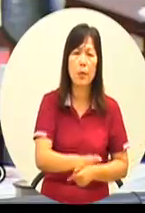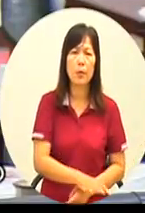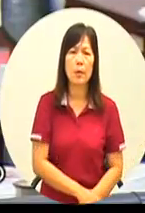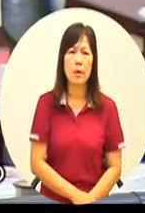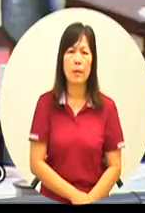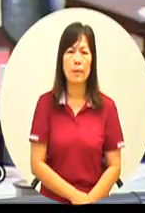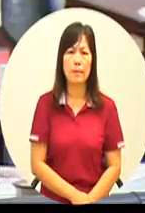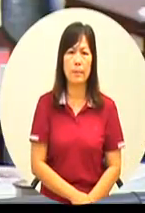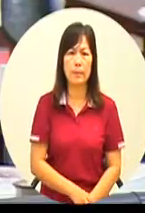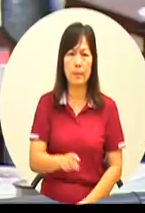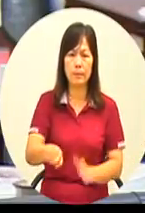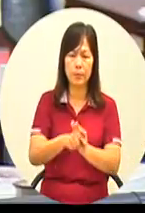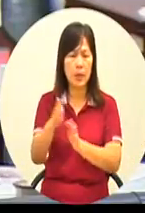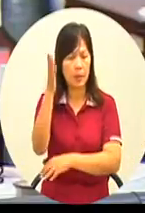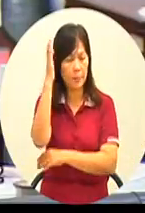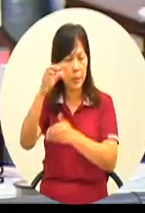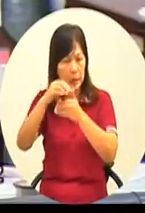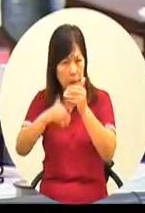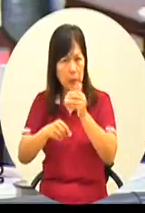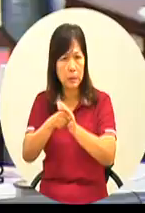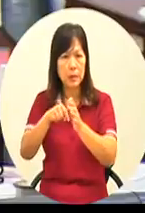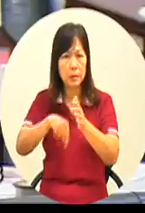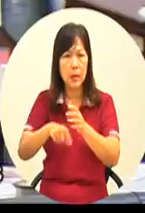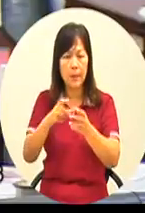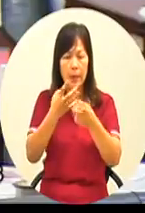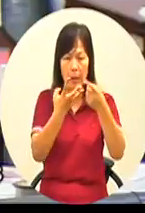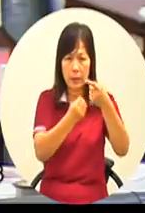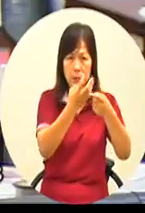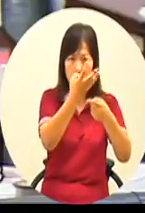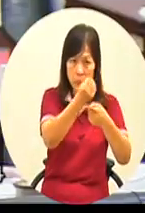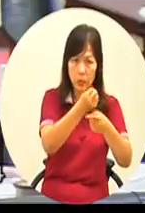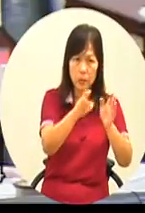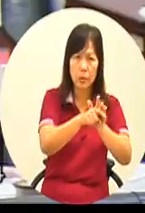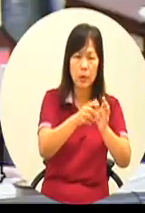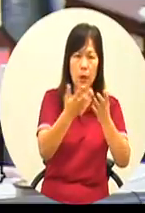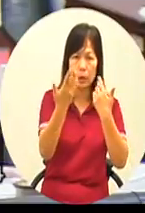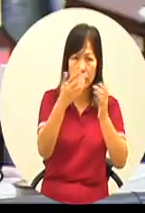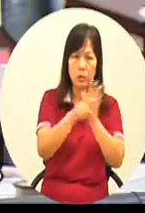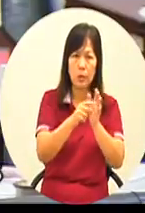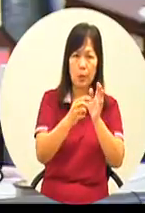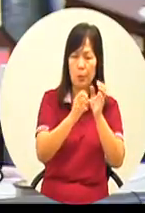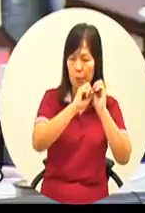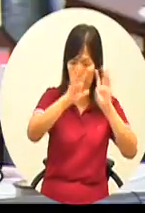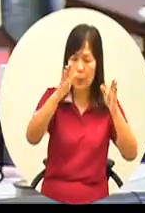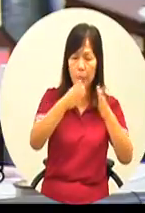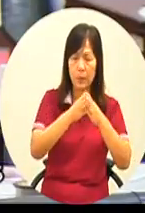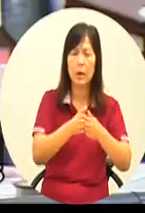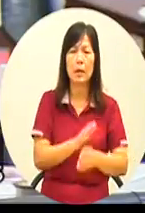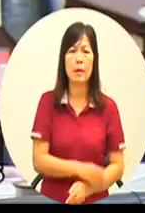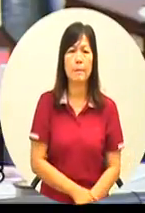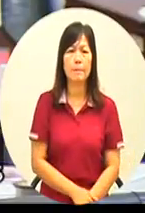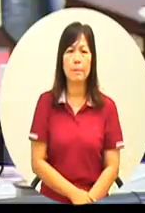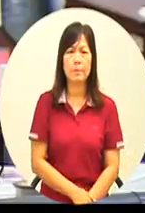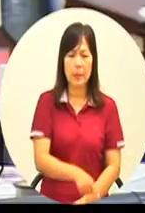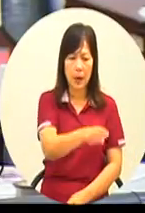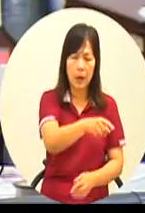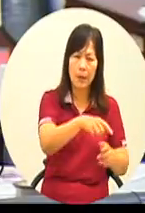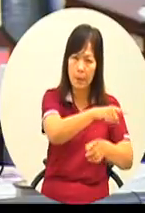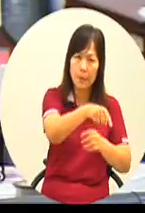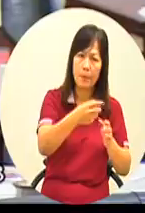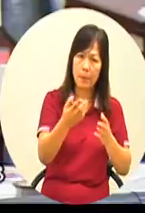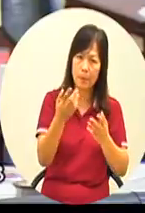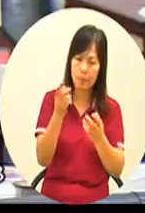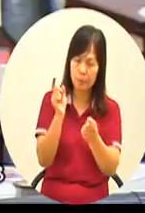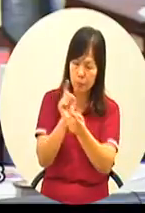我们的政策上必须把这样的比例做一个清楚透明的公布，那让民众很清楚了解